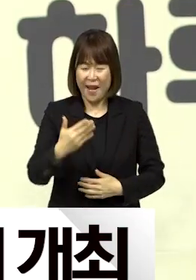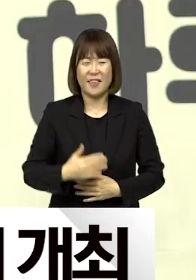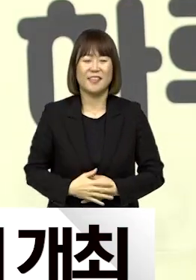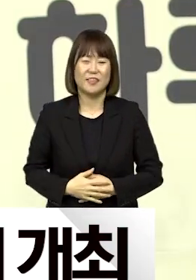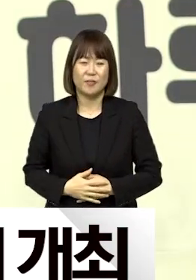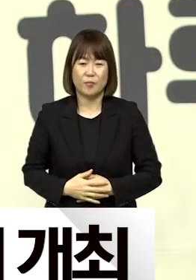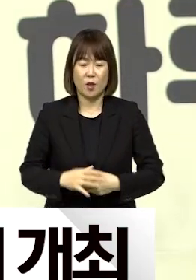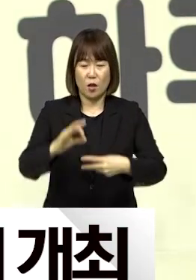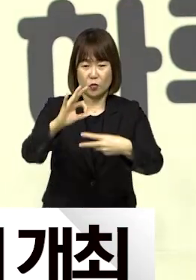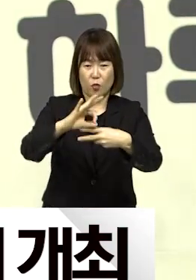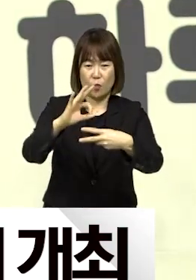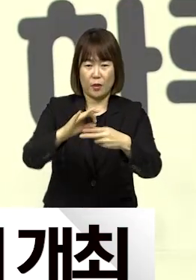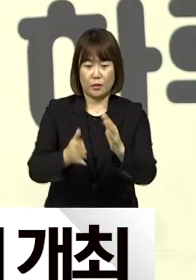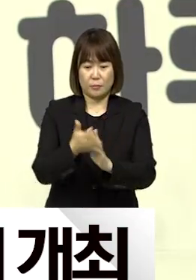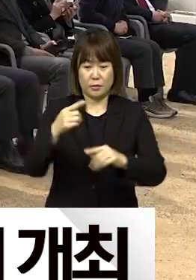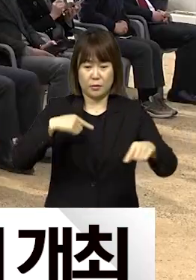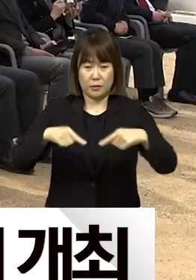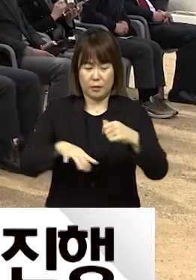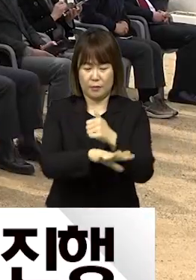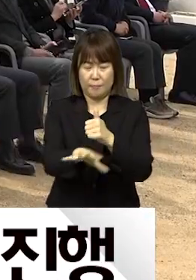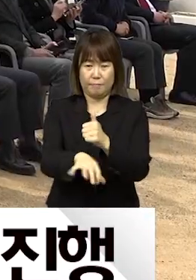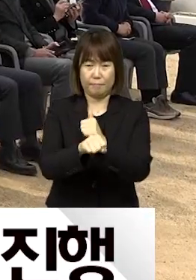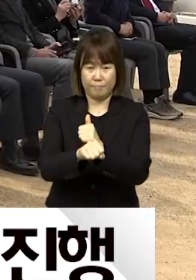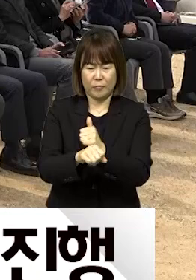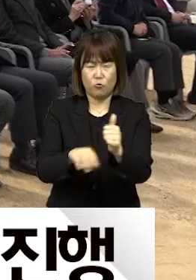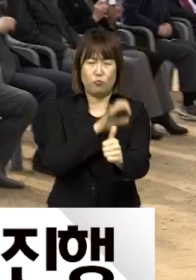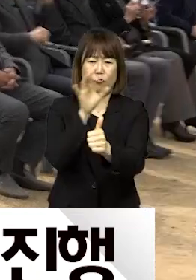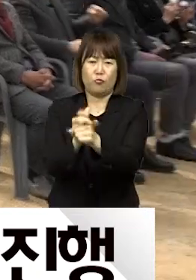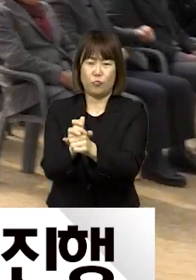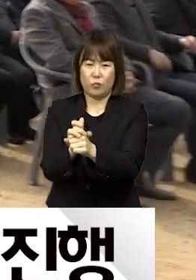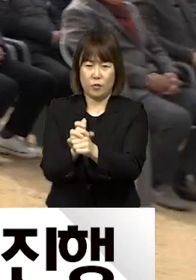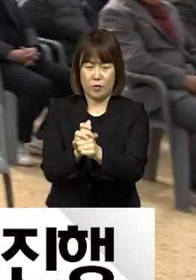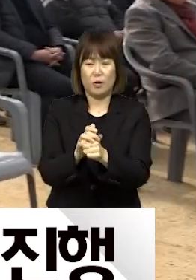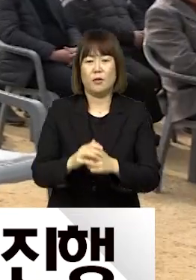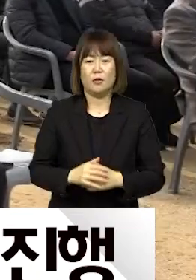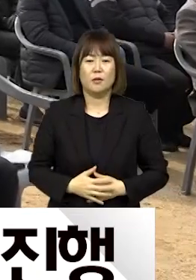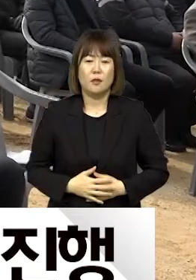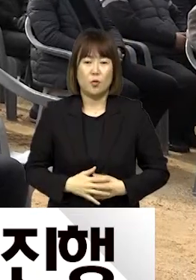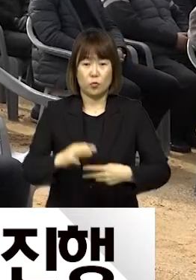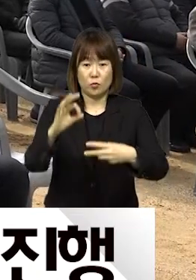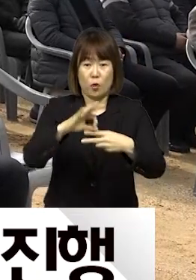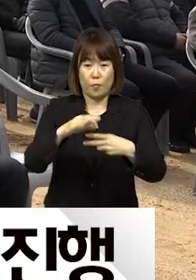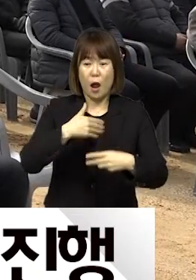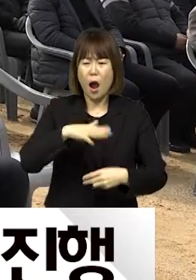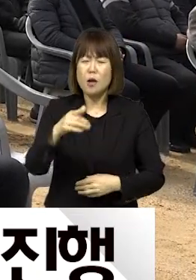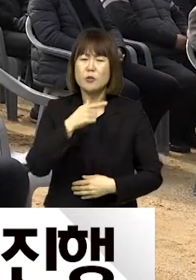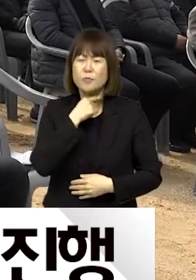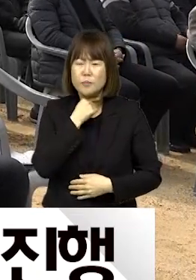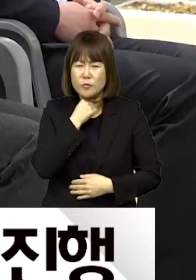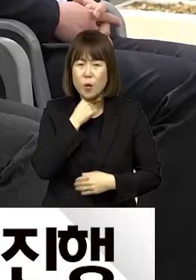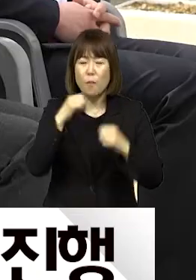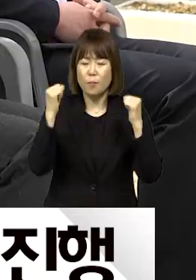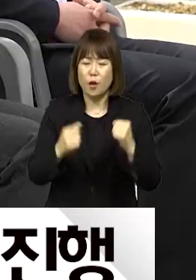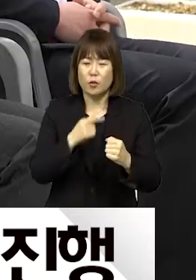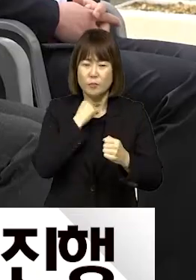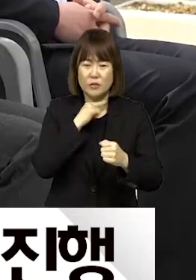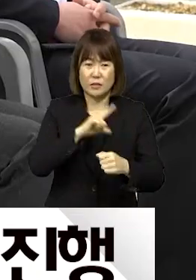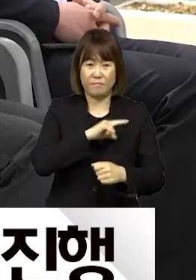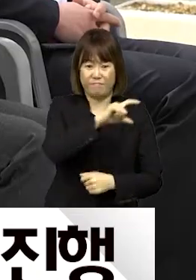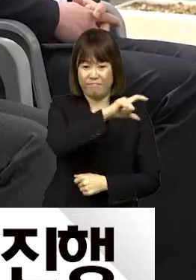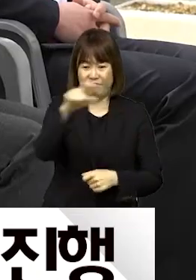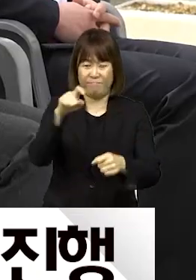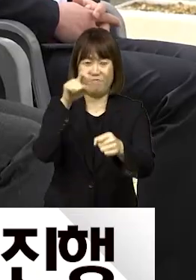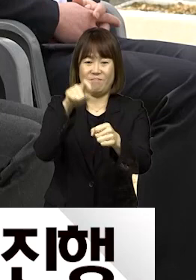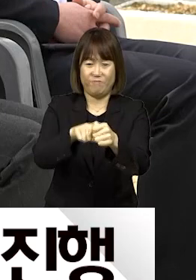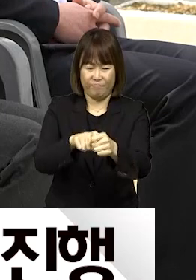맛도 보고 즐길 수 있게 됐습니다 원동면 주민자치회에서 주관하는 이번 미나리 축제는 원동 가고